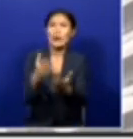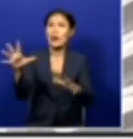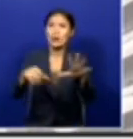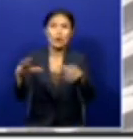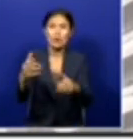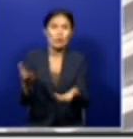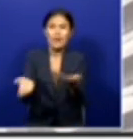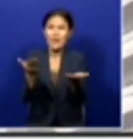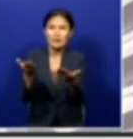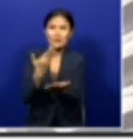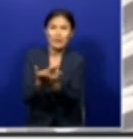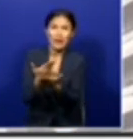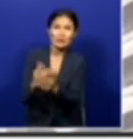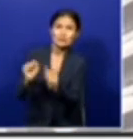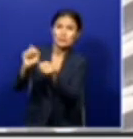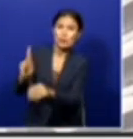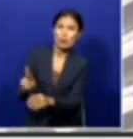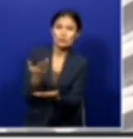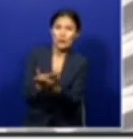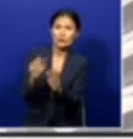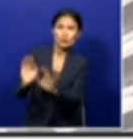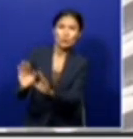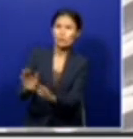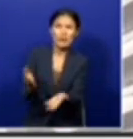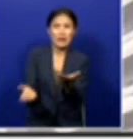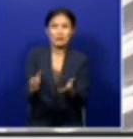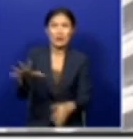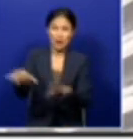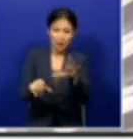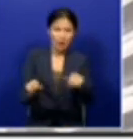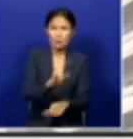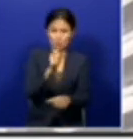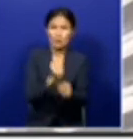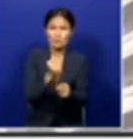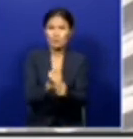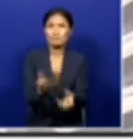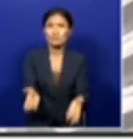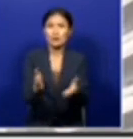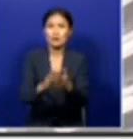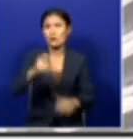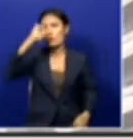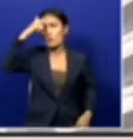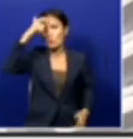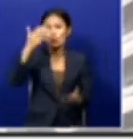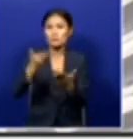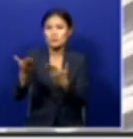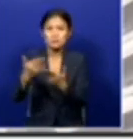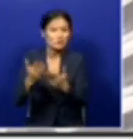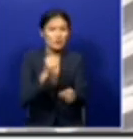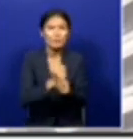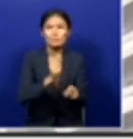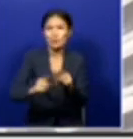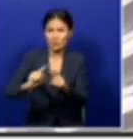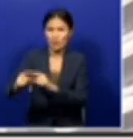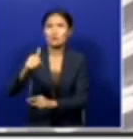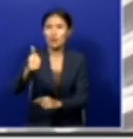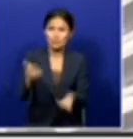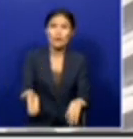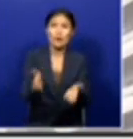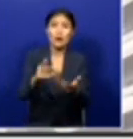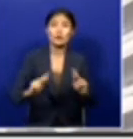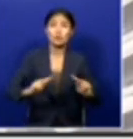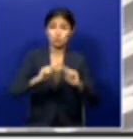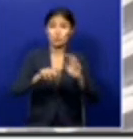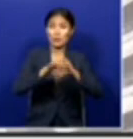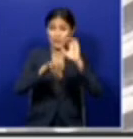ายจะทำอะไรเร่งด่วนทำได้เลยจัดซื้อเครื่องวัดอุณหภูมิคุณทำได้เลยท่านประธานเชื่อไหมครับว่าวัน